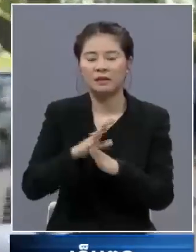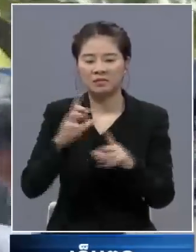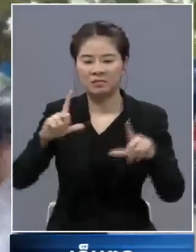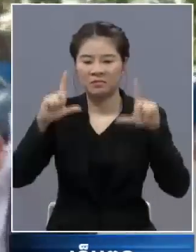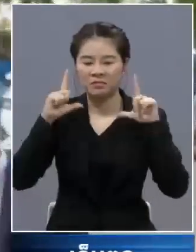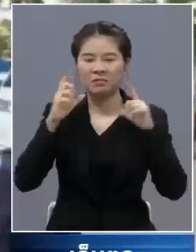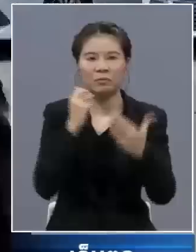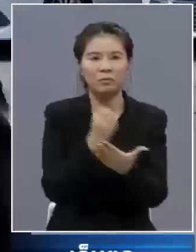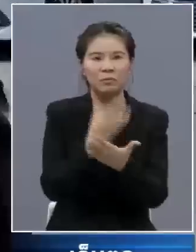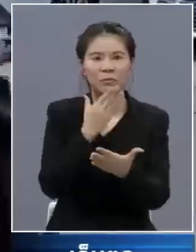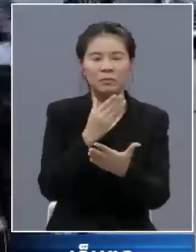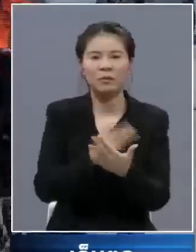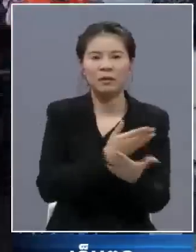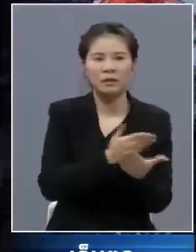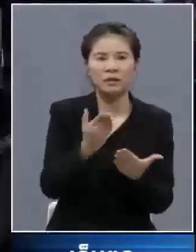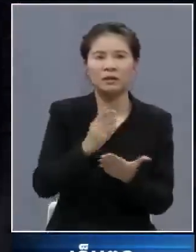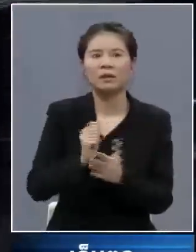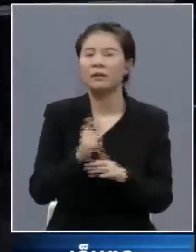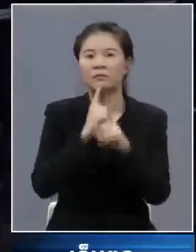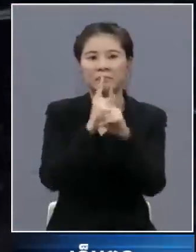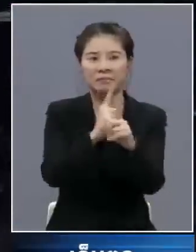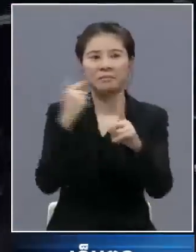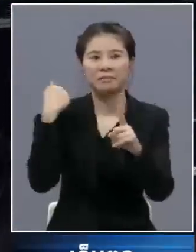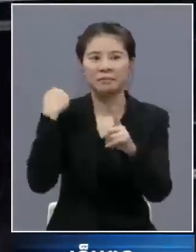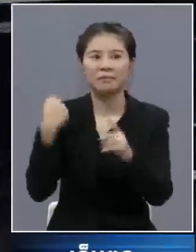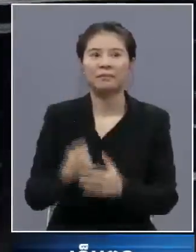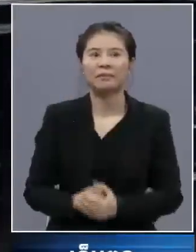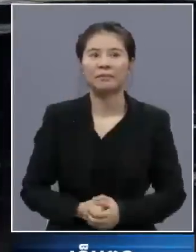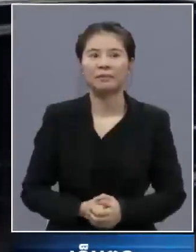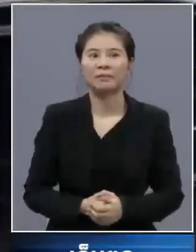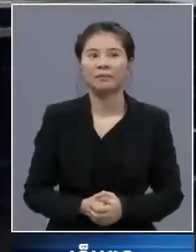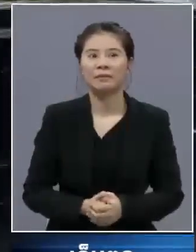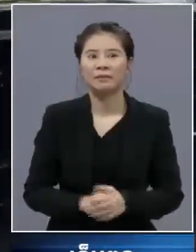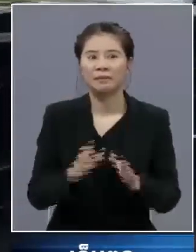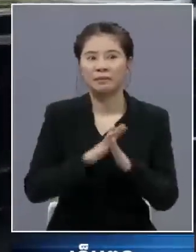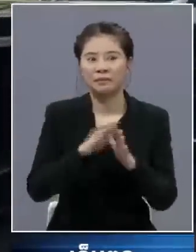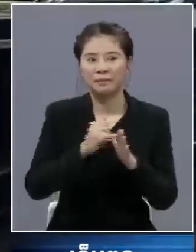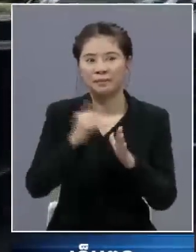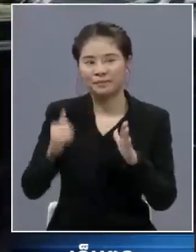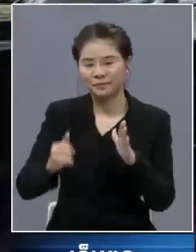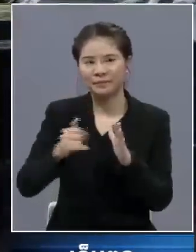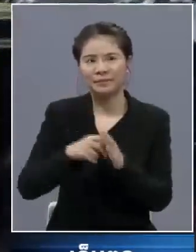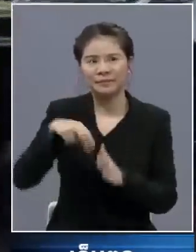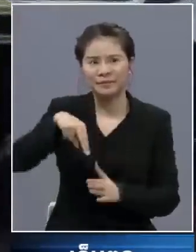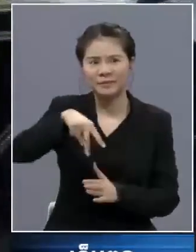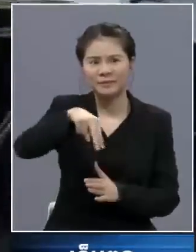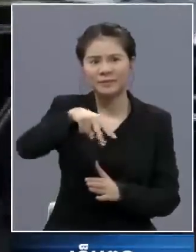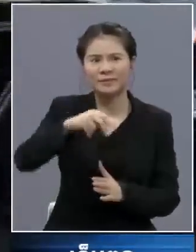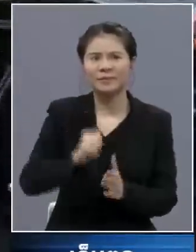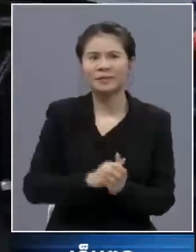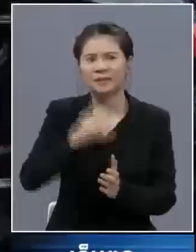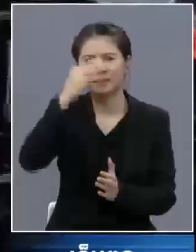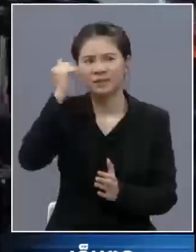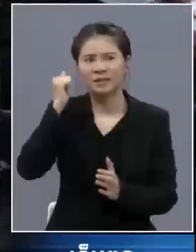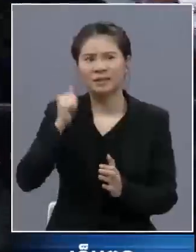นหารู้สึกว่าสั่งซื้อตามกันเยอะเหมือนกันนะ อยากได้แบบนี ้ใช ่คือตอนแรกที่ลงมาแล้วเดินปรีมาเลยอะครับจนกระทั่งคนติดตาม